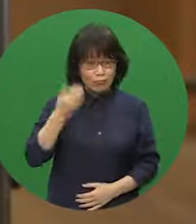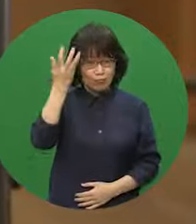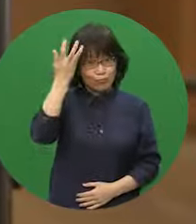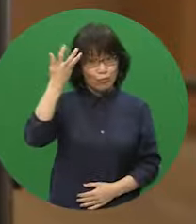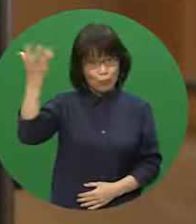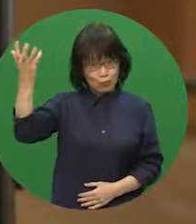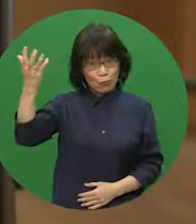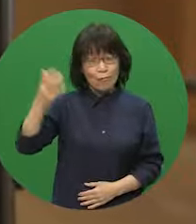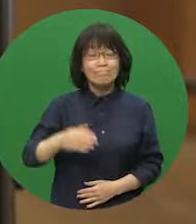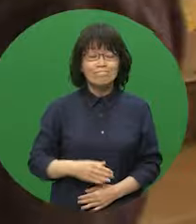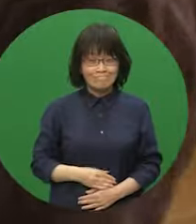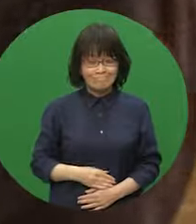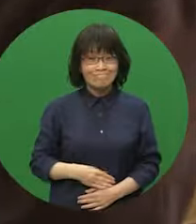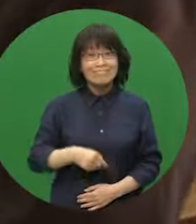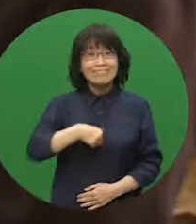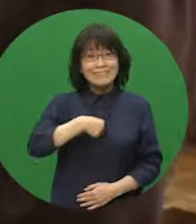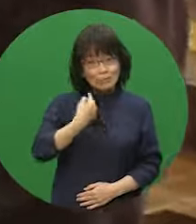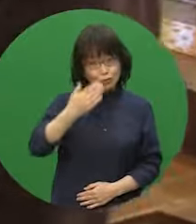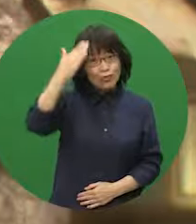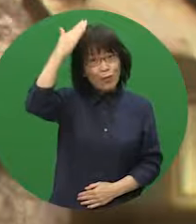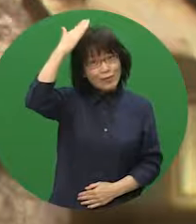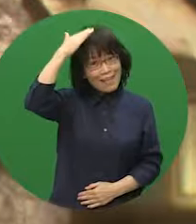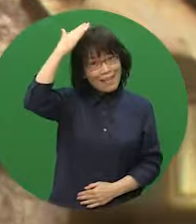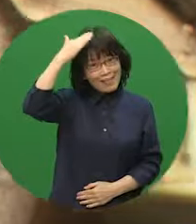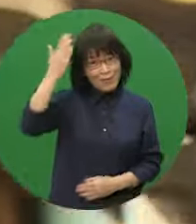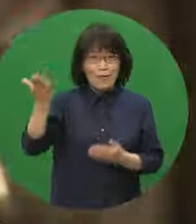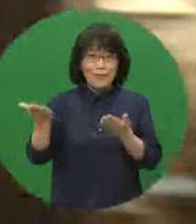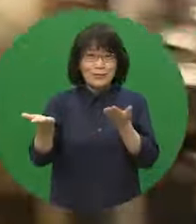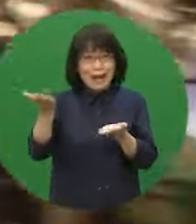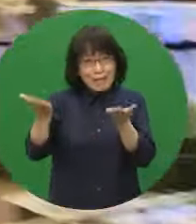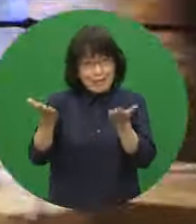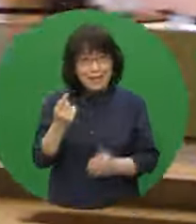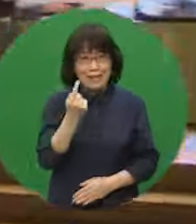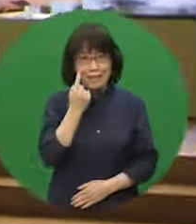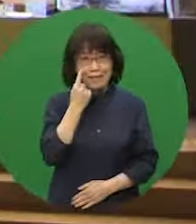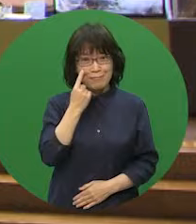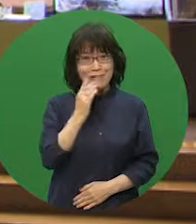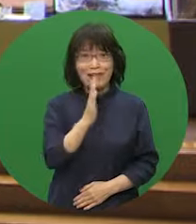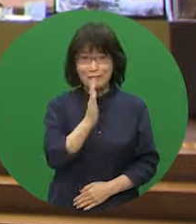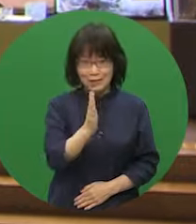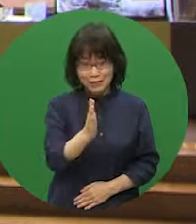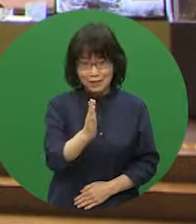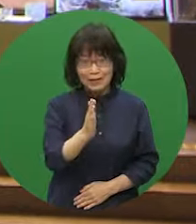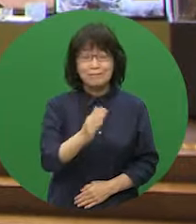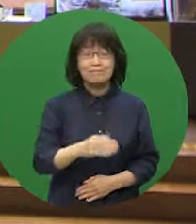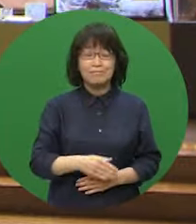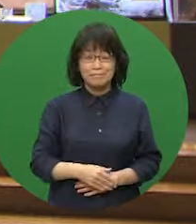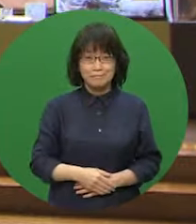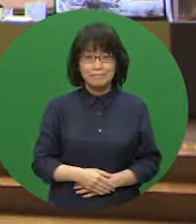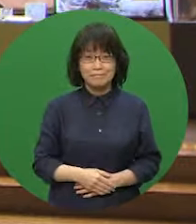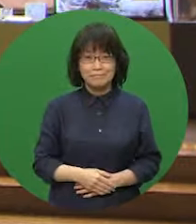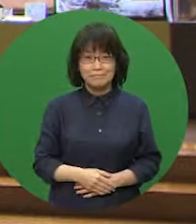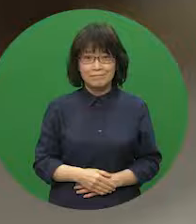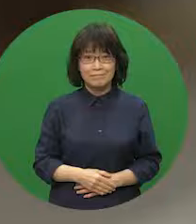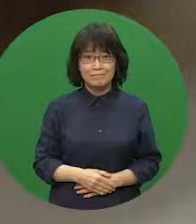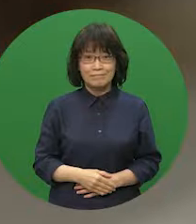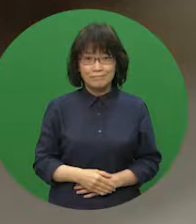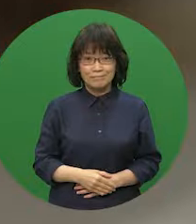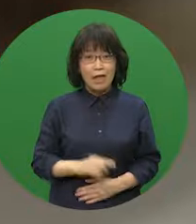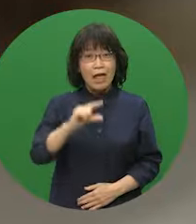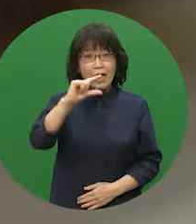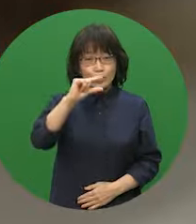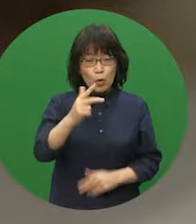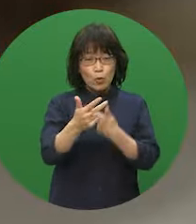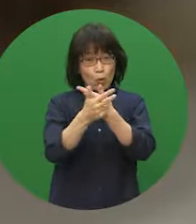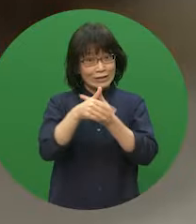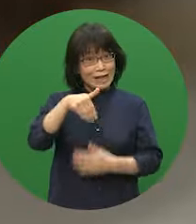と考えられています。一緒の高さで実際の大きさを自分と比べて体感していただくのもいいと思います。 ここで